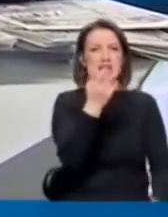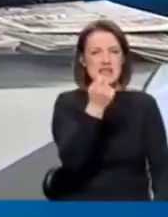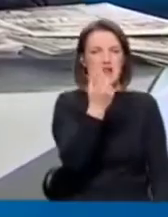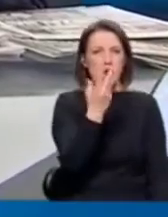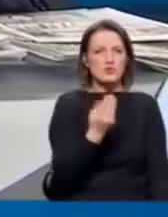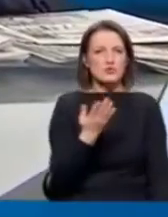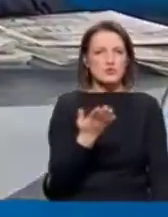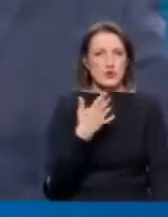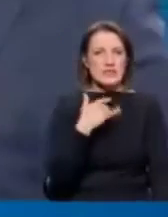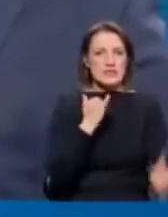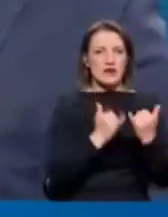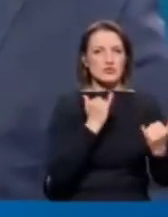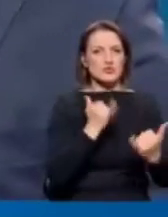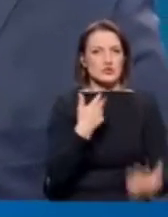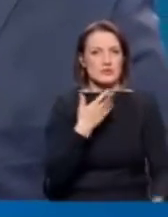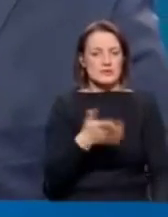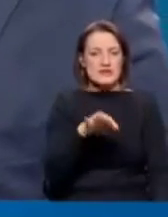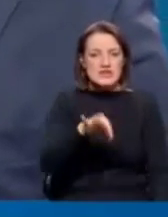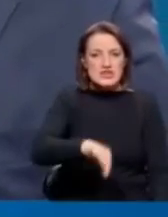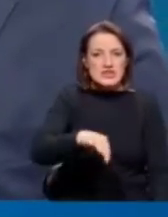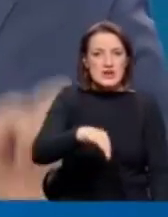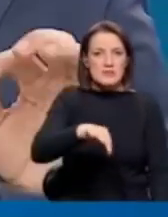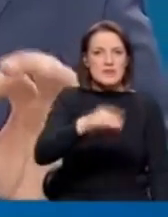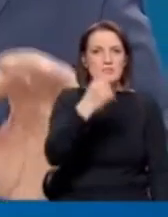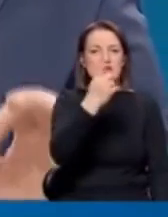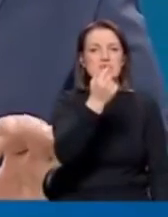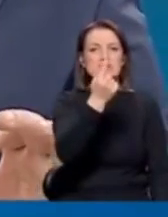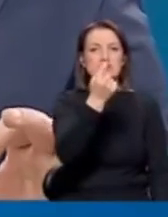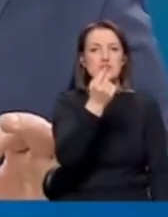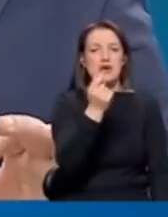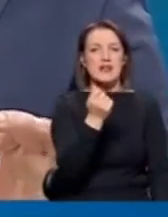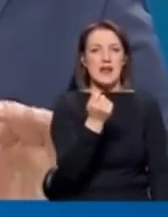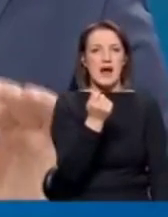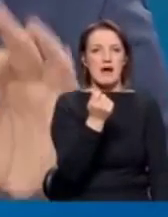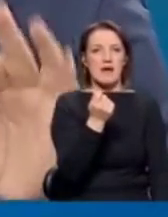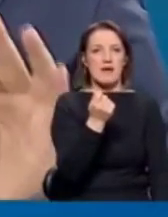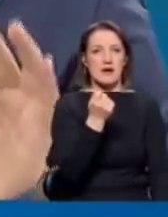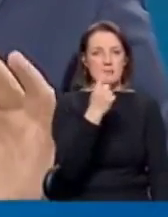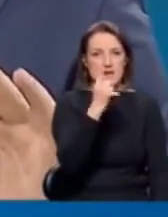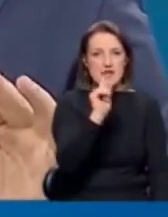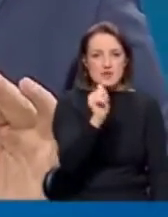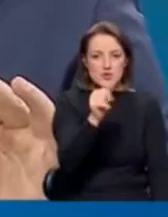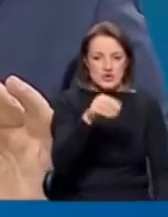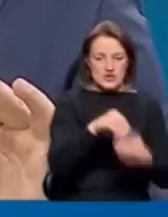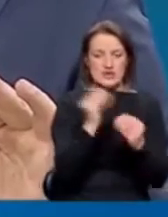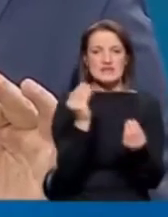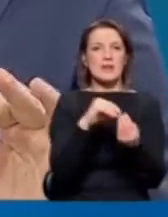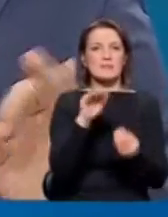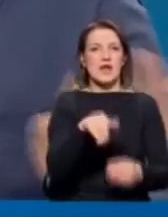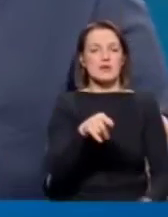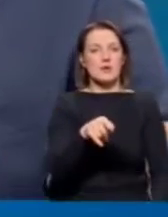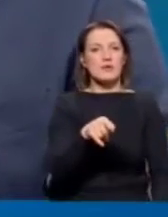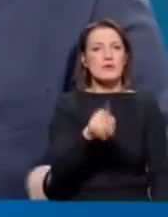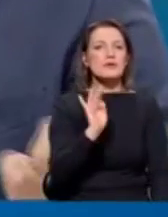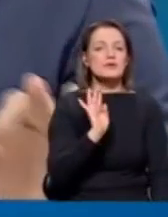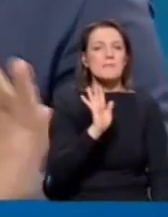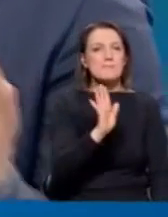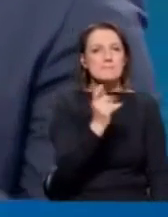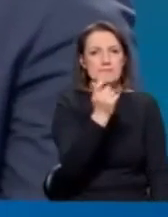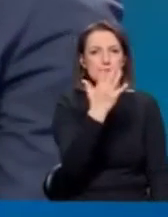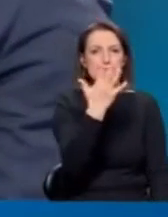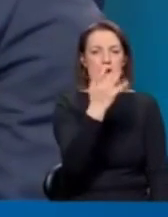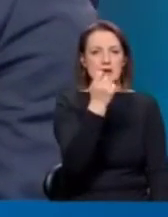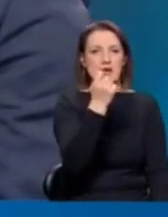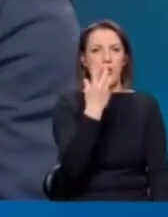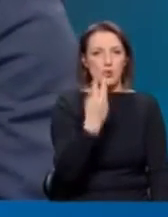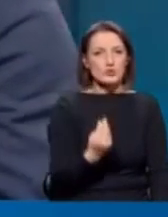lira olur mu mı olduk şimdi sadece bir buçuk lira bir günde zam geliyor yani 5 lira olur